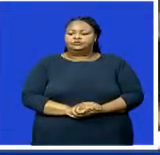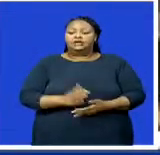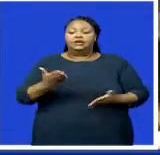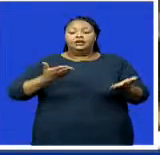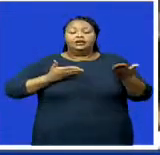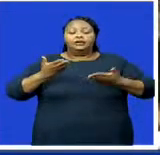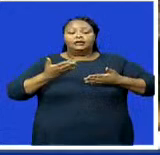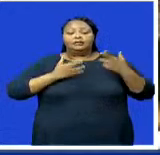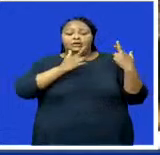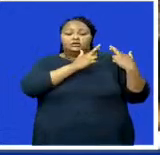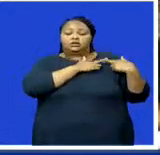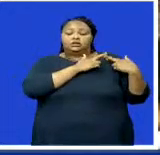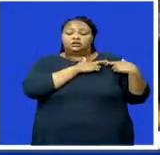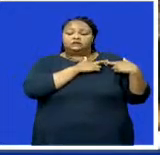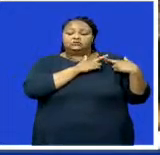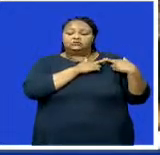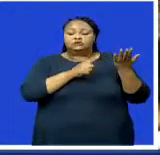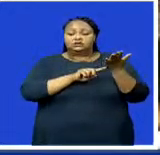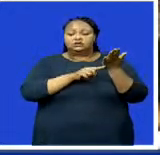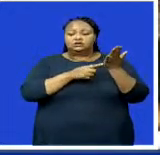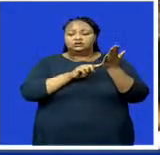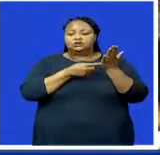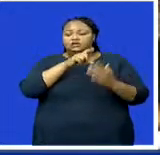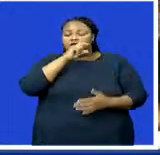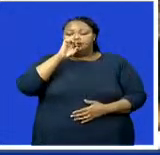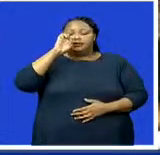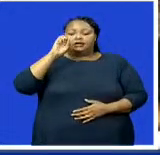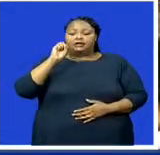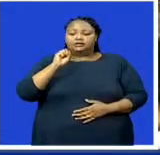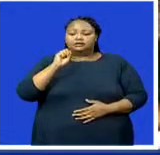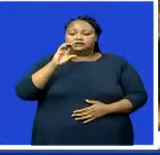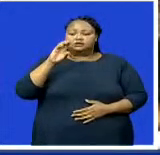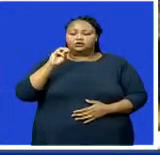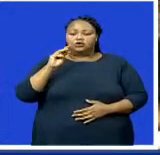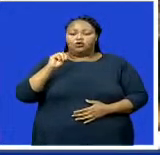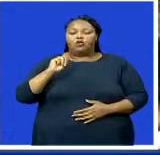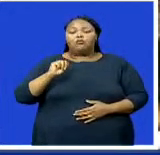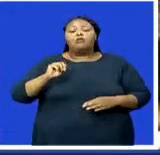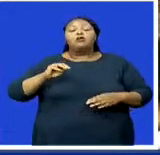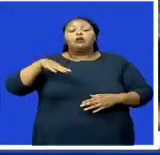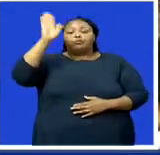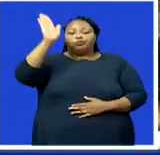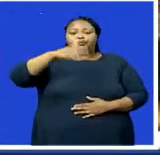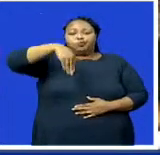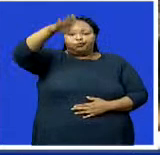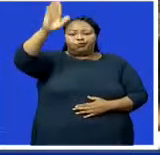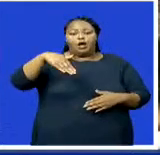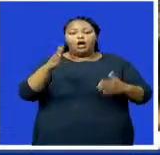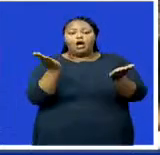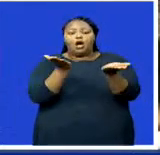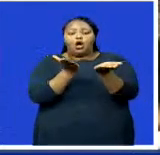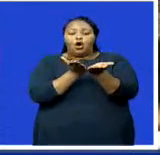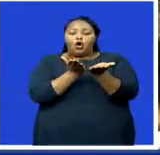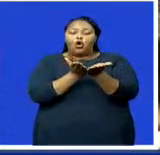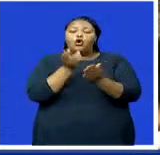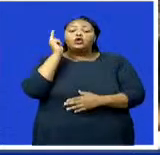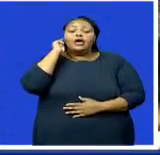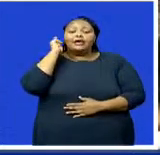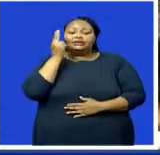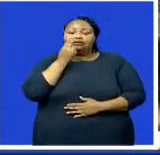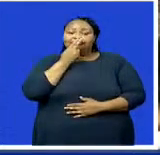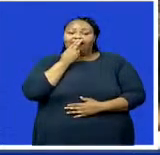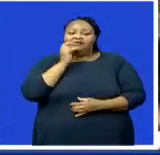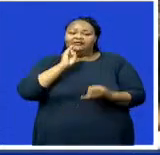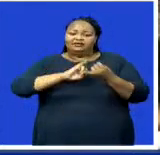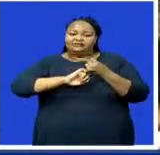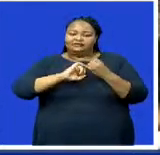lebukete ekuchumana i-Eskom seyicale kubenda sikolo lesincane sebamfana labangeva etindlebeni nalabangakhulumi ngalesihlanu esiteke.